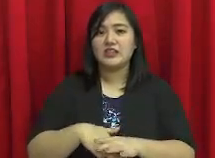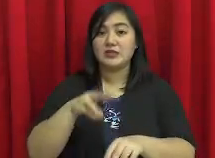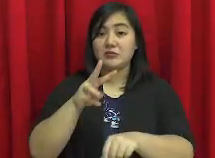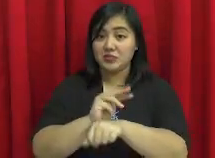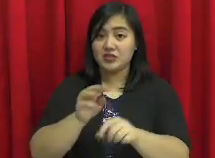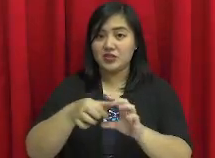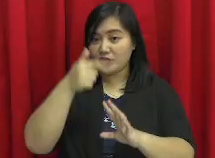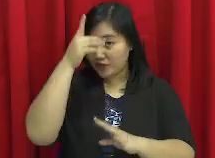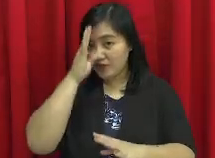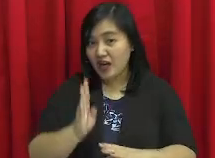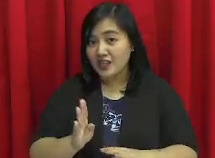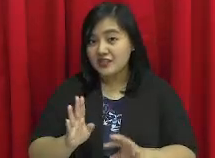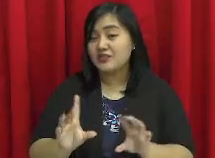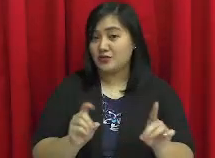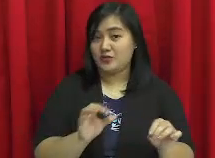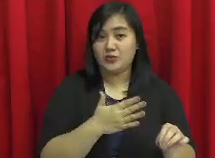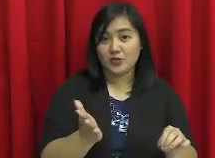ka pa rin.